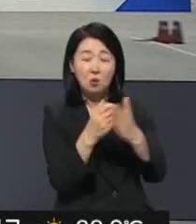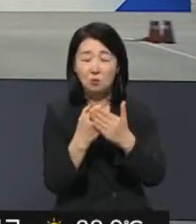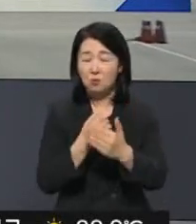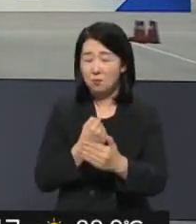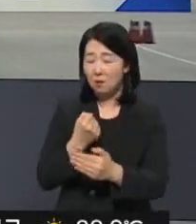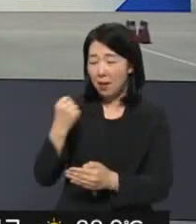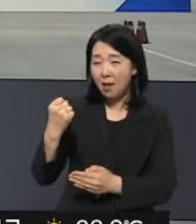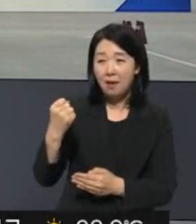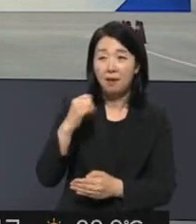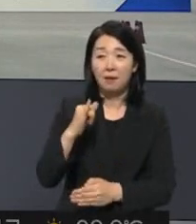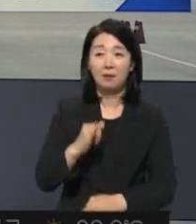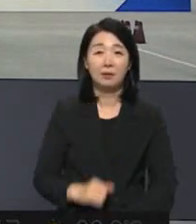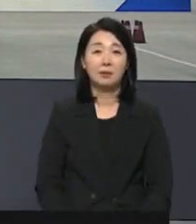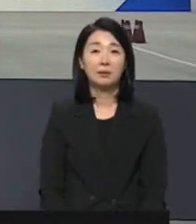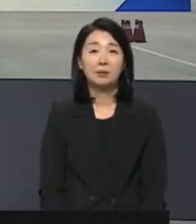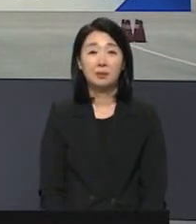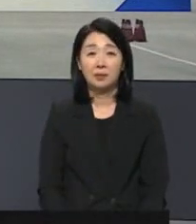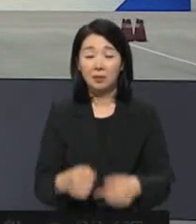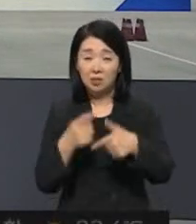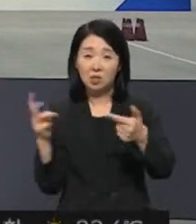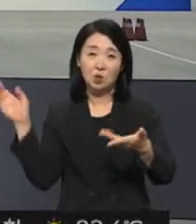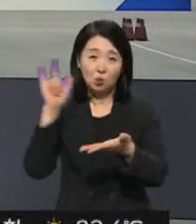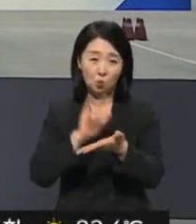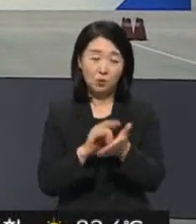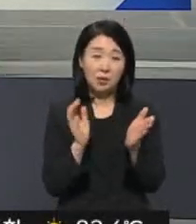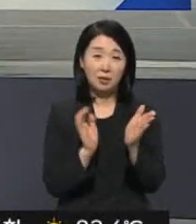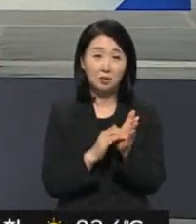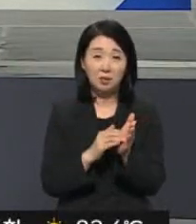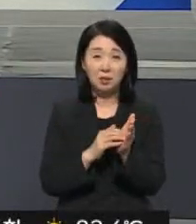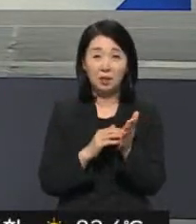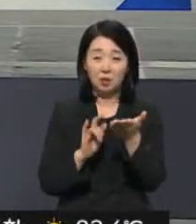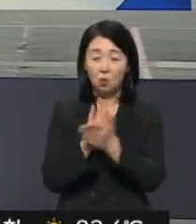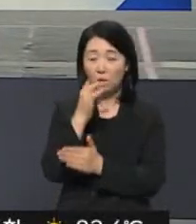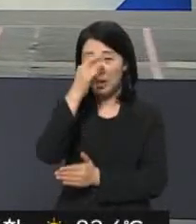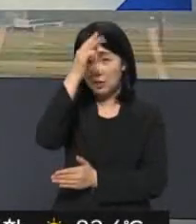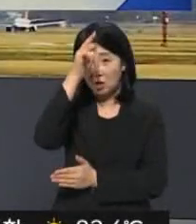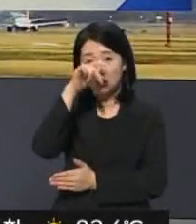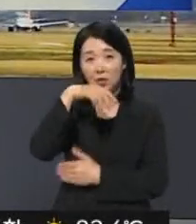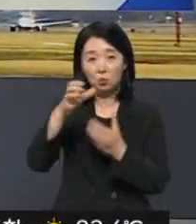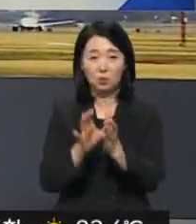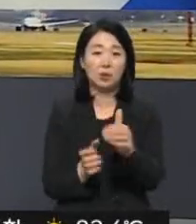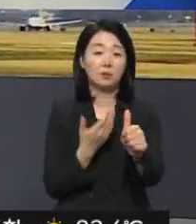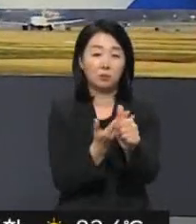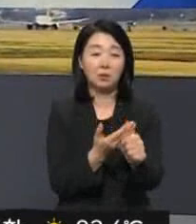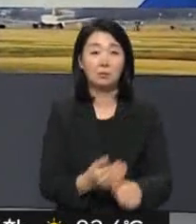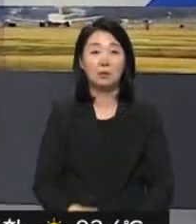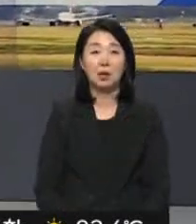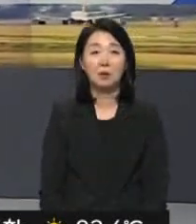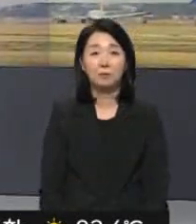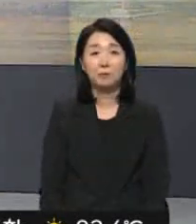행동까지 한 것으로 전해집니다. 인천에 도착한 즉시 공항 경찰대에 넘겨졌습니다.